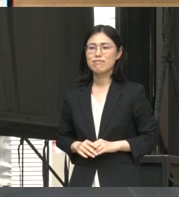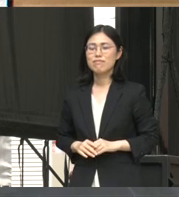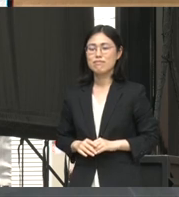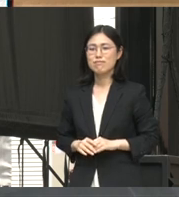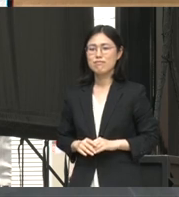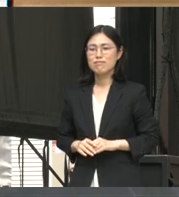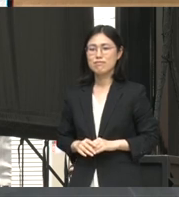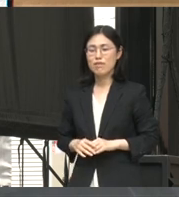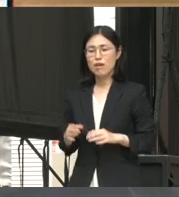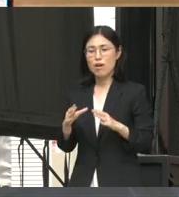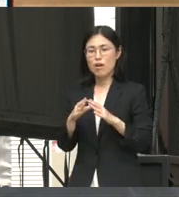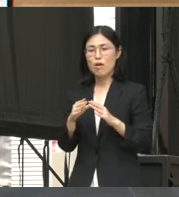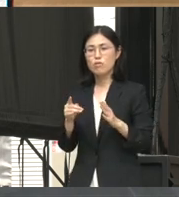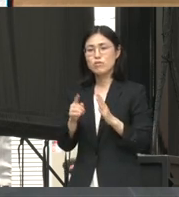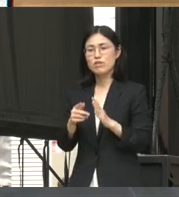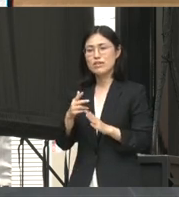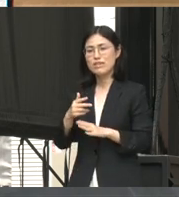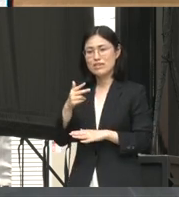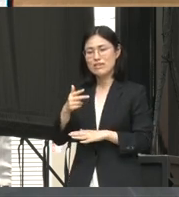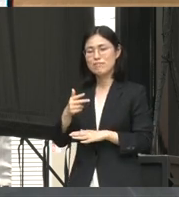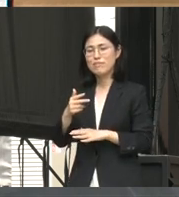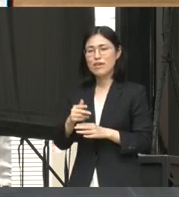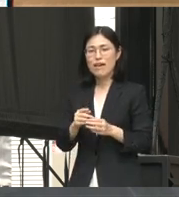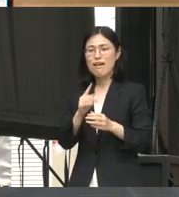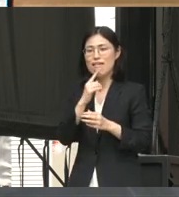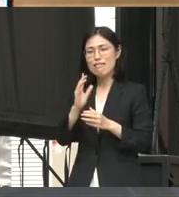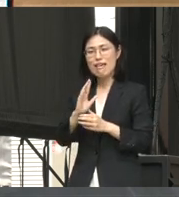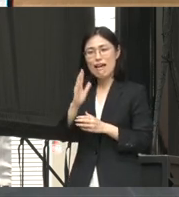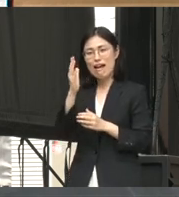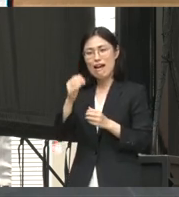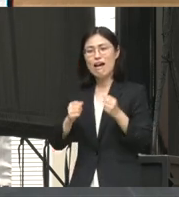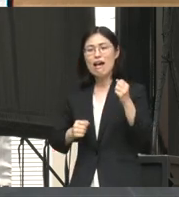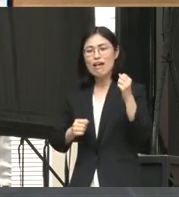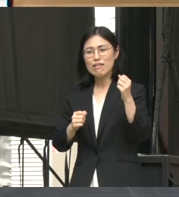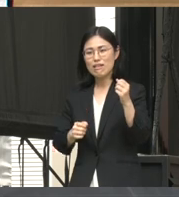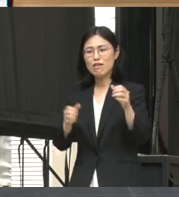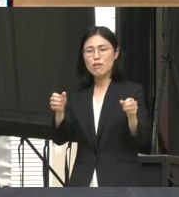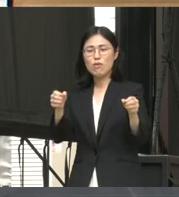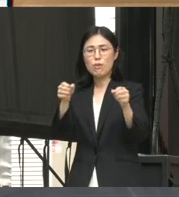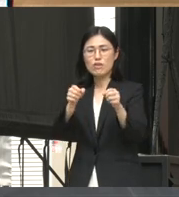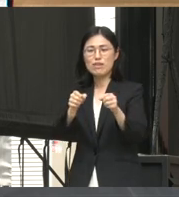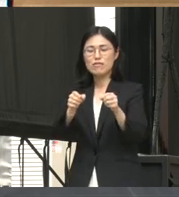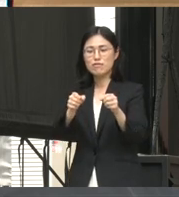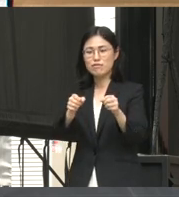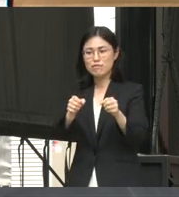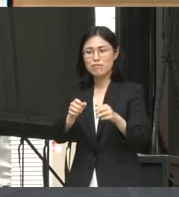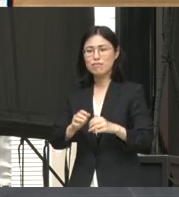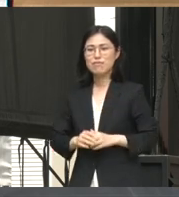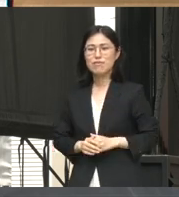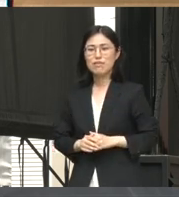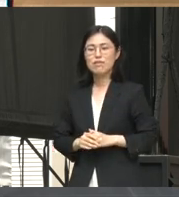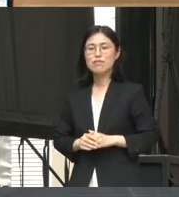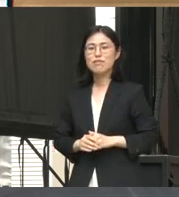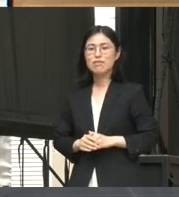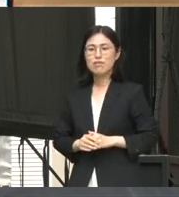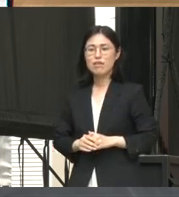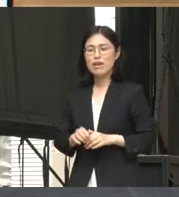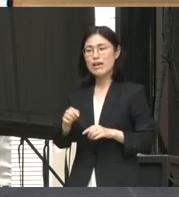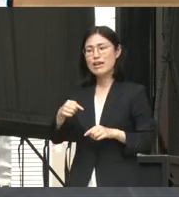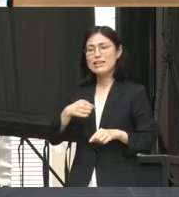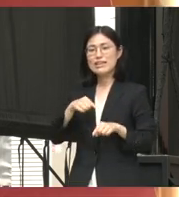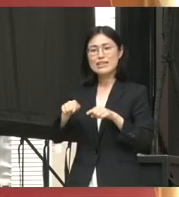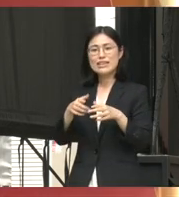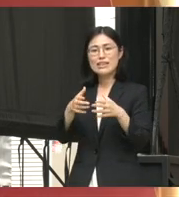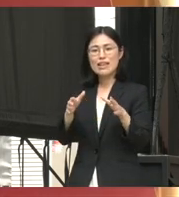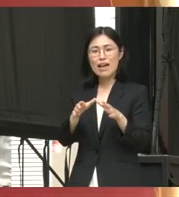いては国分寺市の聖火ランナーの皆さんによるトーチキスです。ステージ上には自治体代